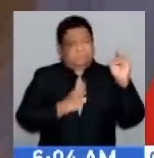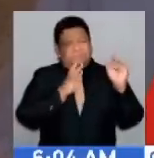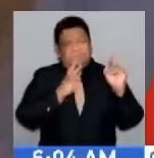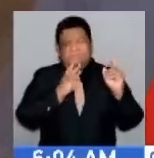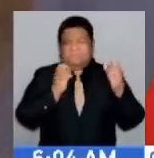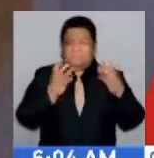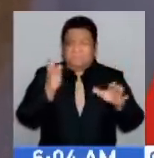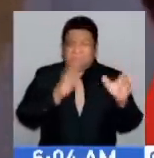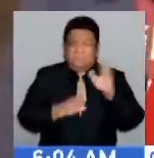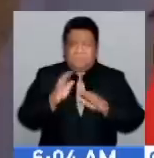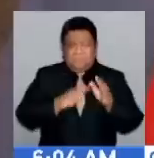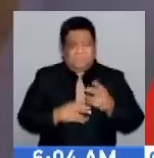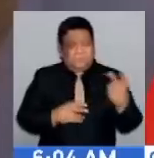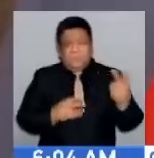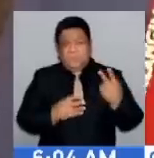Mama. Tapos